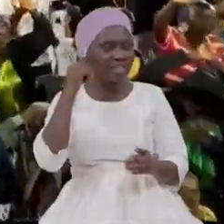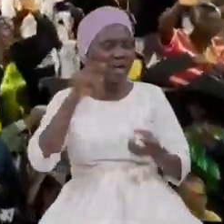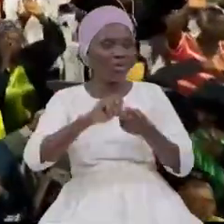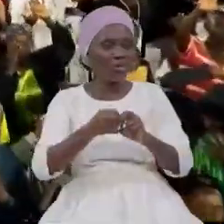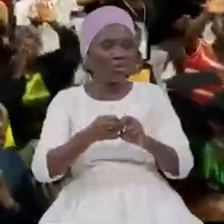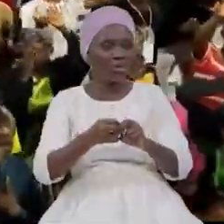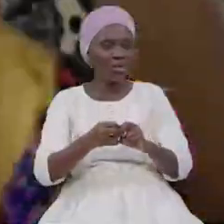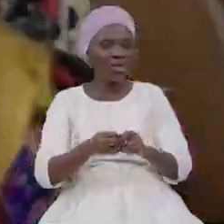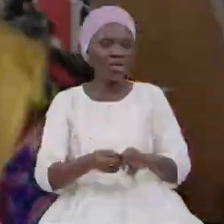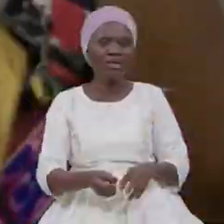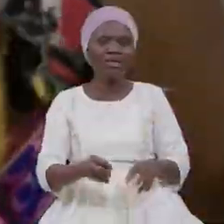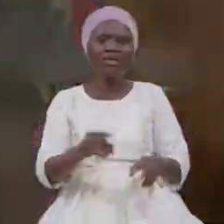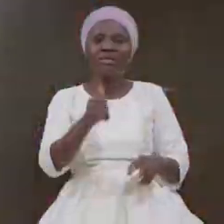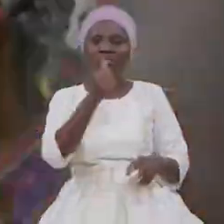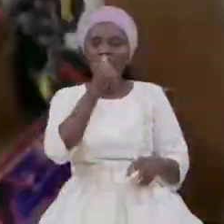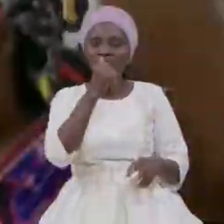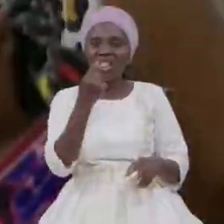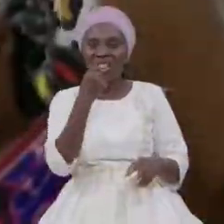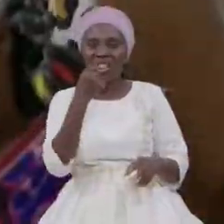Langue muette, sous mes pieds.